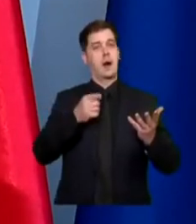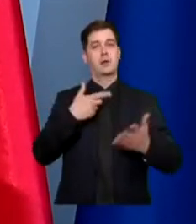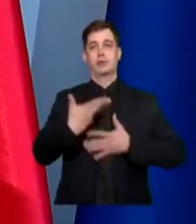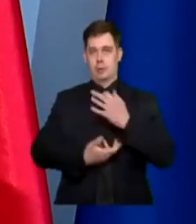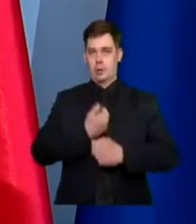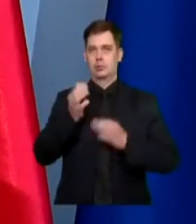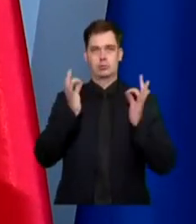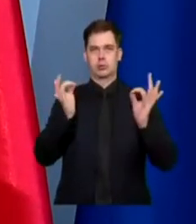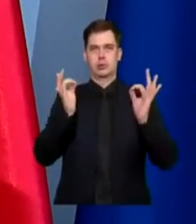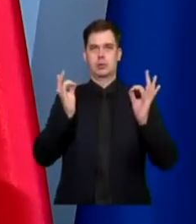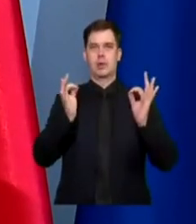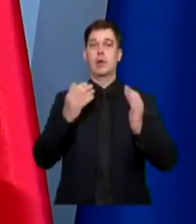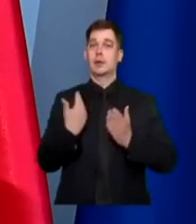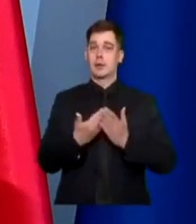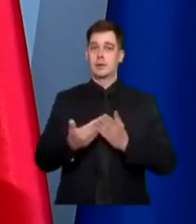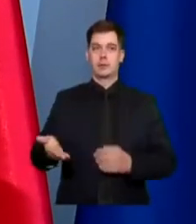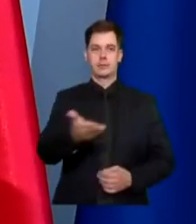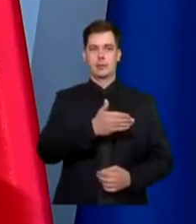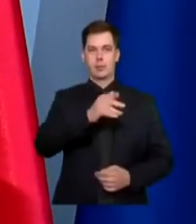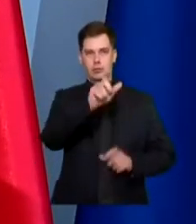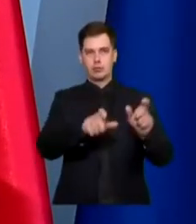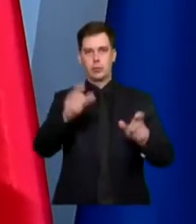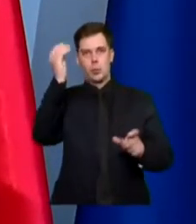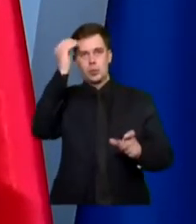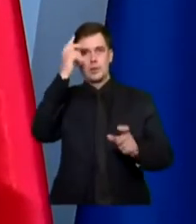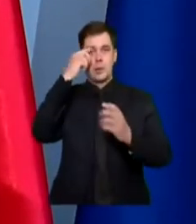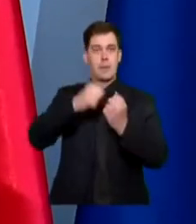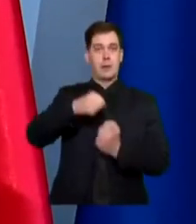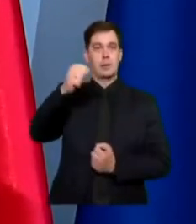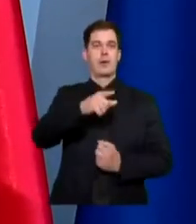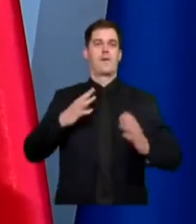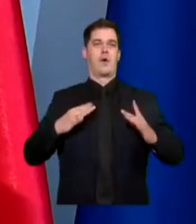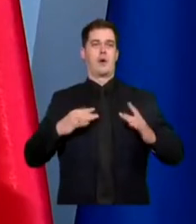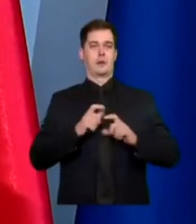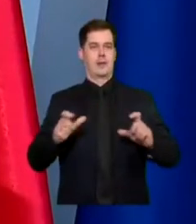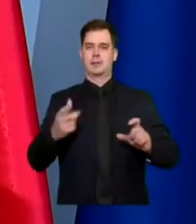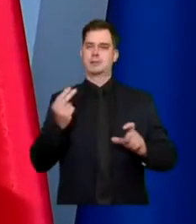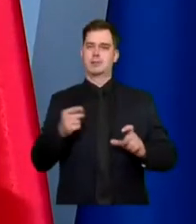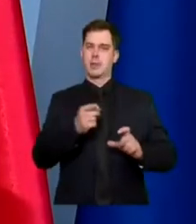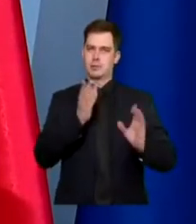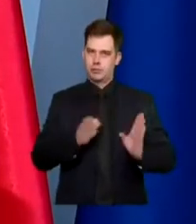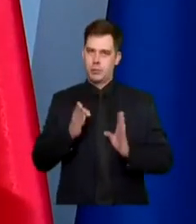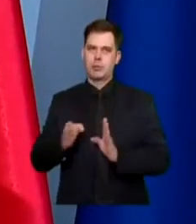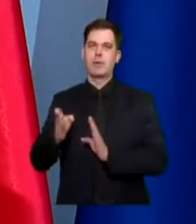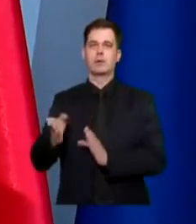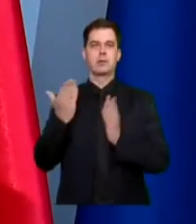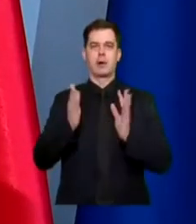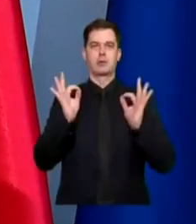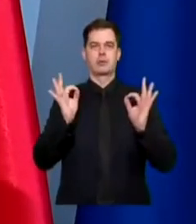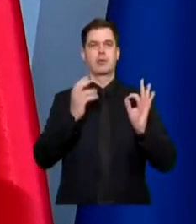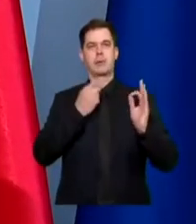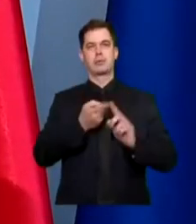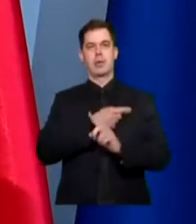funkcjonuje. Dzięki temu uczniowie, także i maturzyści, nie mieli czasu wolnego, tylko mieli możliwość przygotowania się do